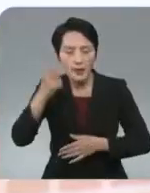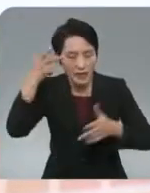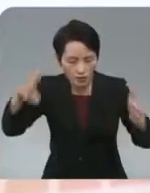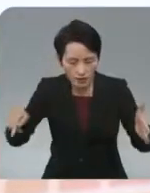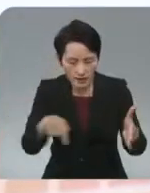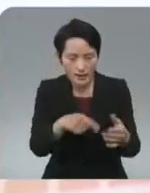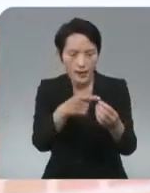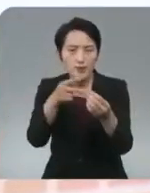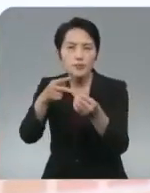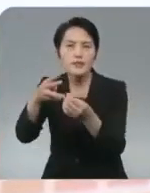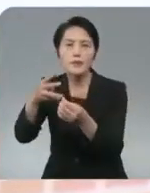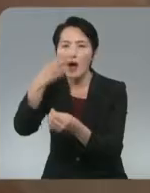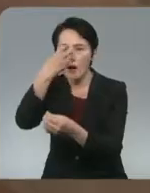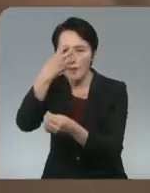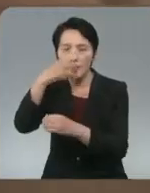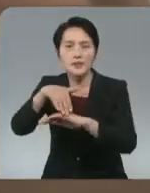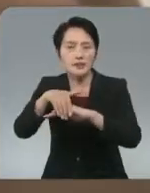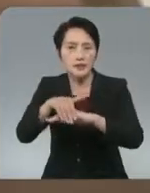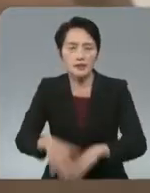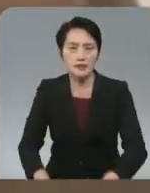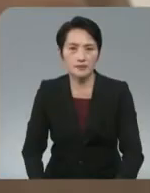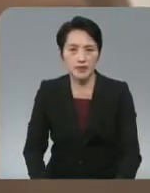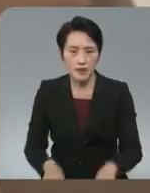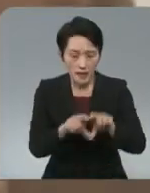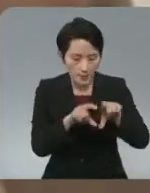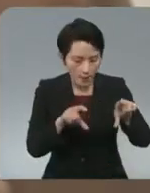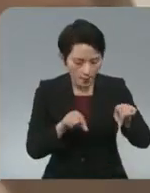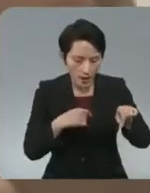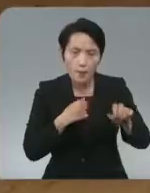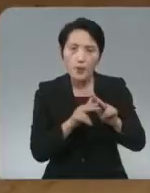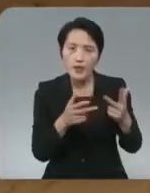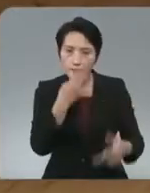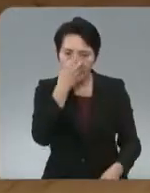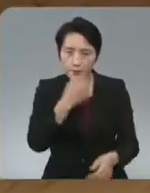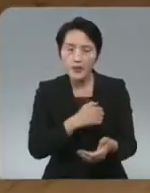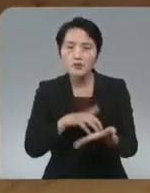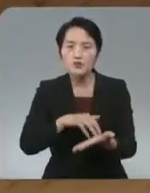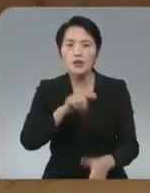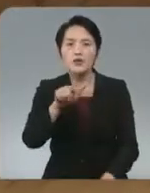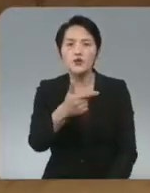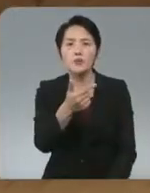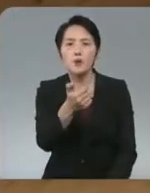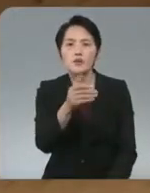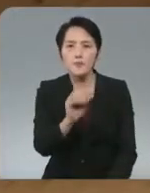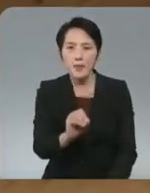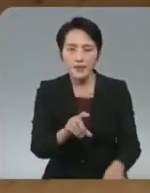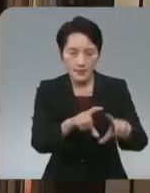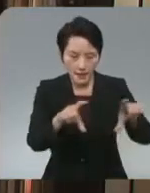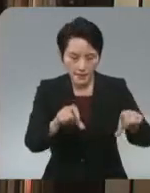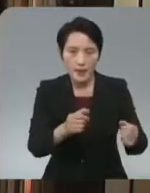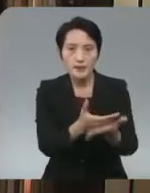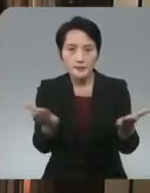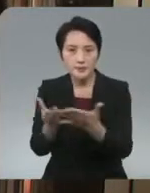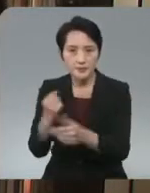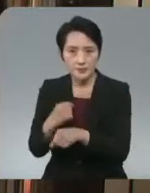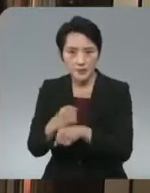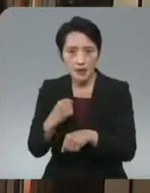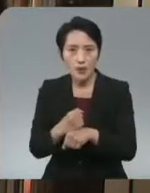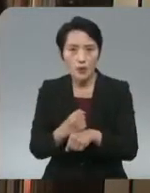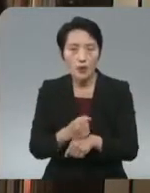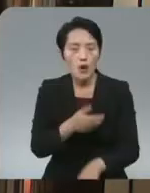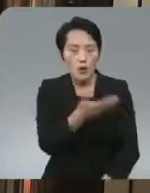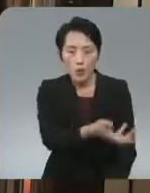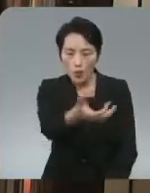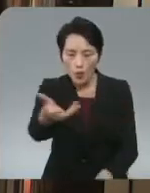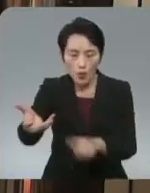ますこのため学校ごとに抗原検査キットを生徒と教職員を合わせた人数